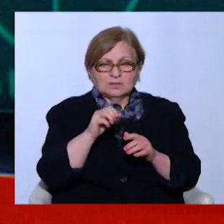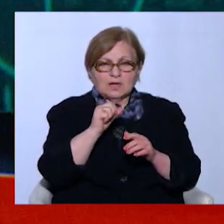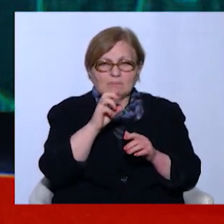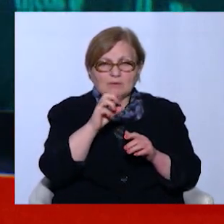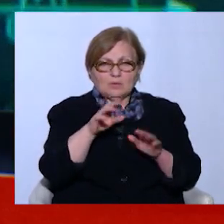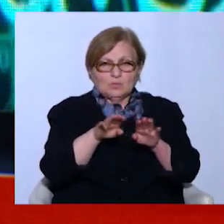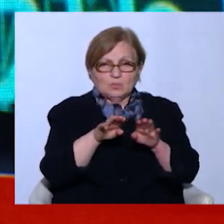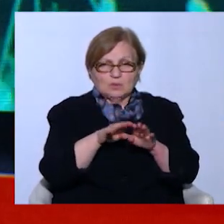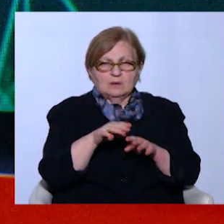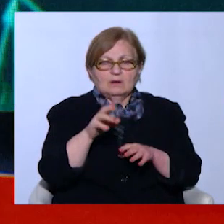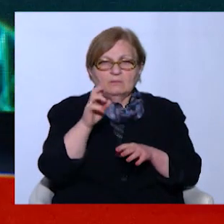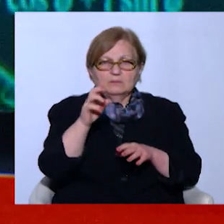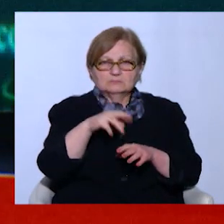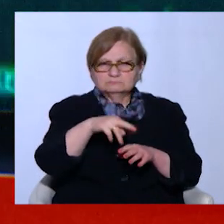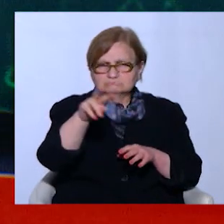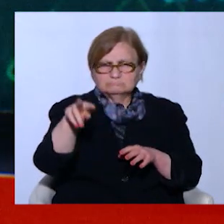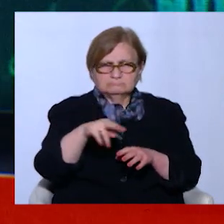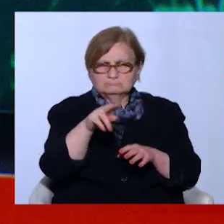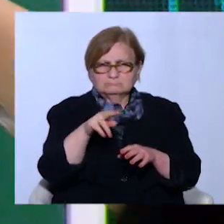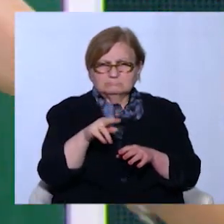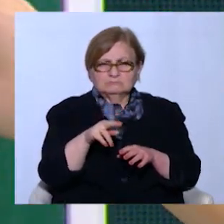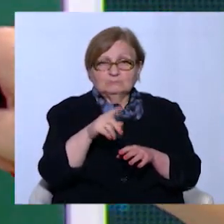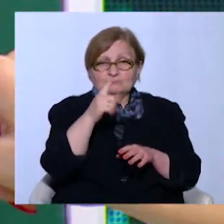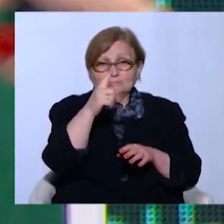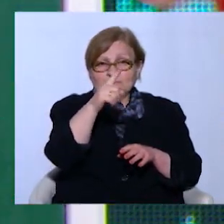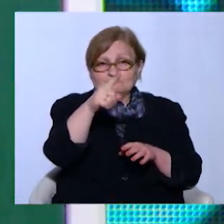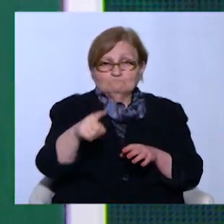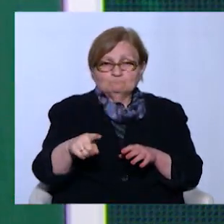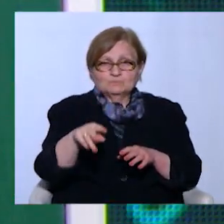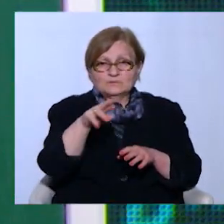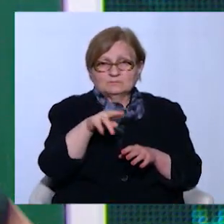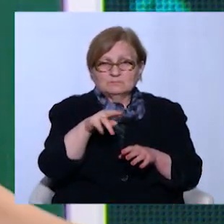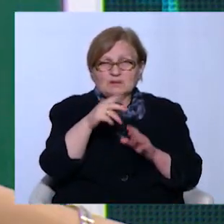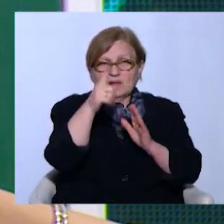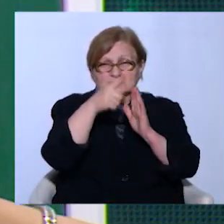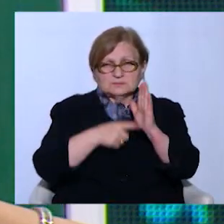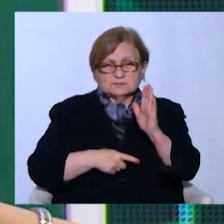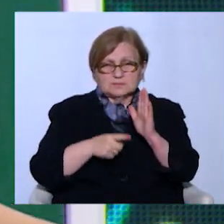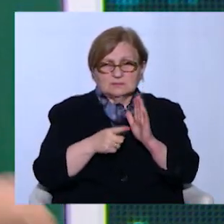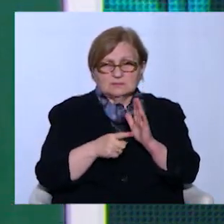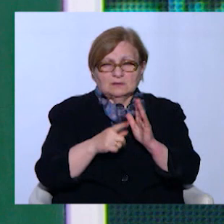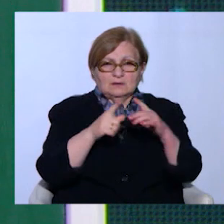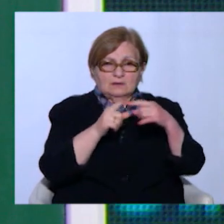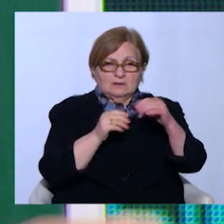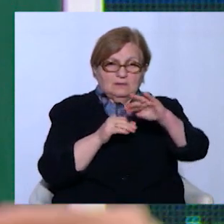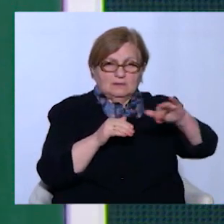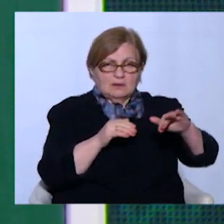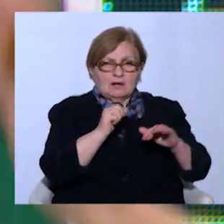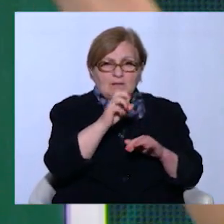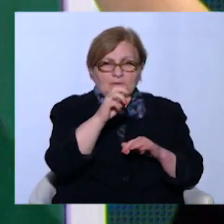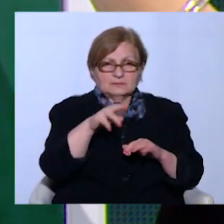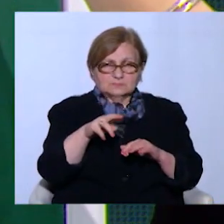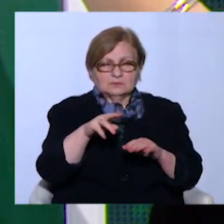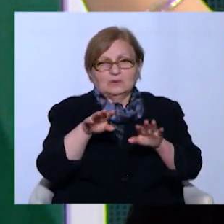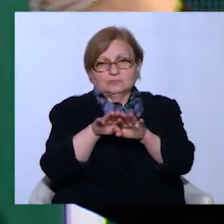CD-ს, BC უდრის AD-ს, BD საერთოა, ანუ სამკუთხედი ABD